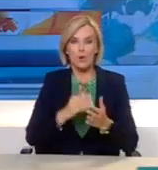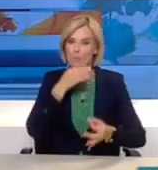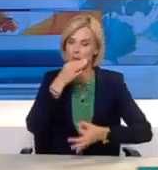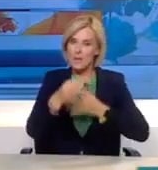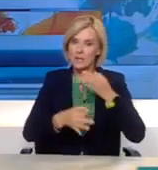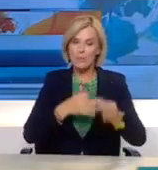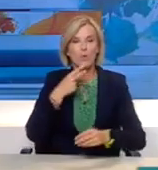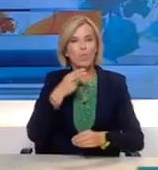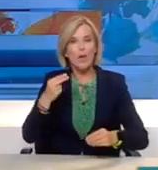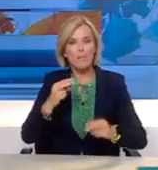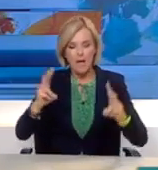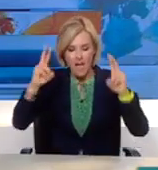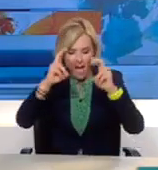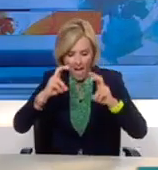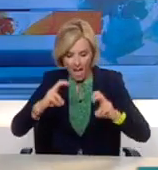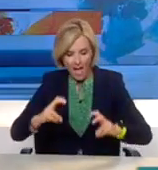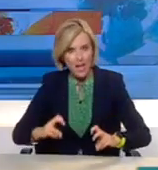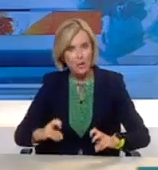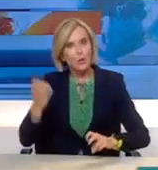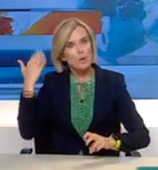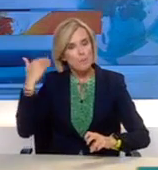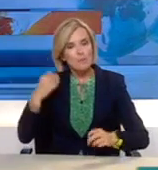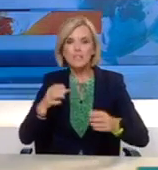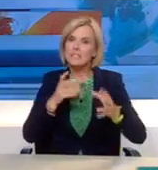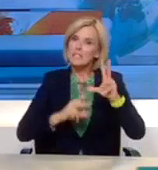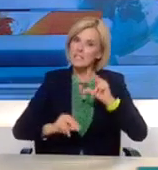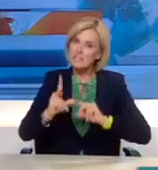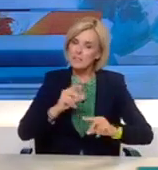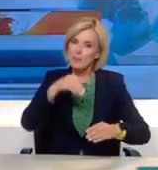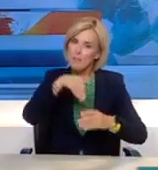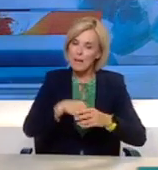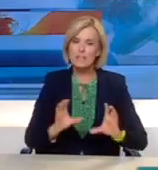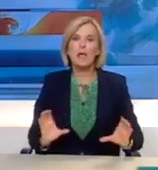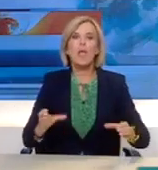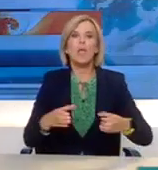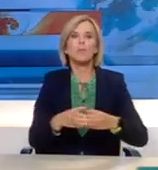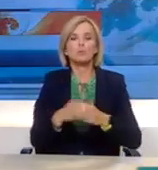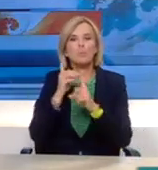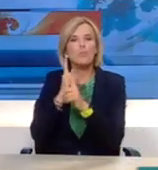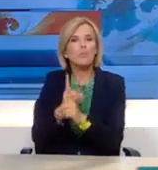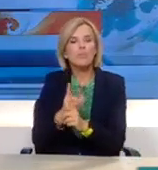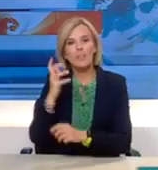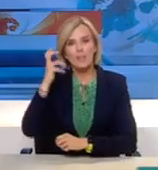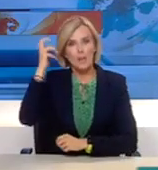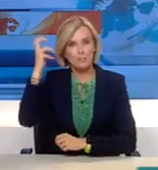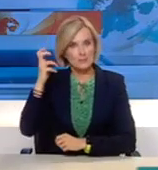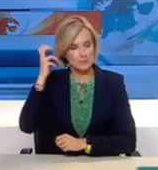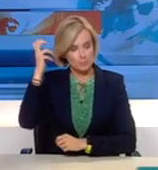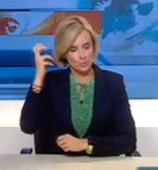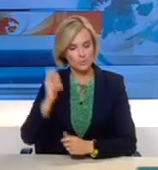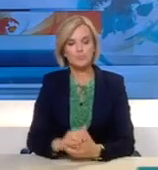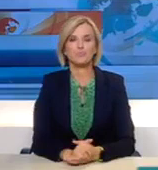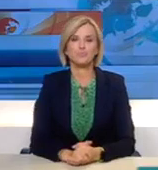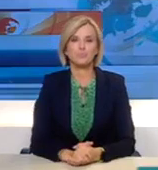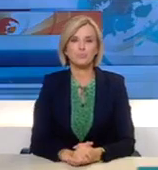κριτηρίων για εργαστηριακό έλεγχο που συζητήσαμε πολύ διεξοδικά στην Επιτροπή των Επιστημών. Όπως ίσως γνωρίζετε ήδη,